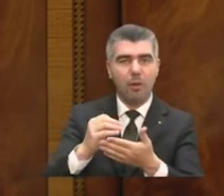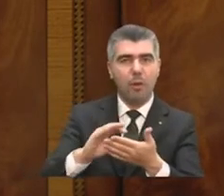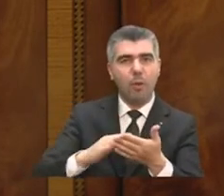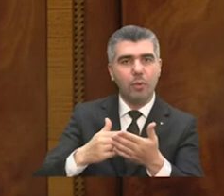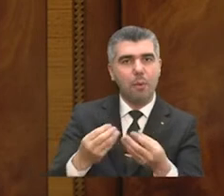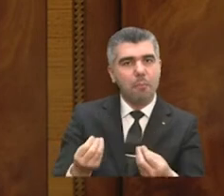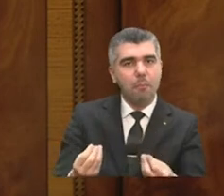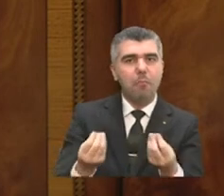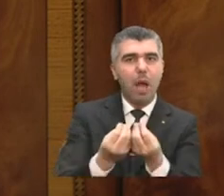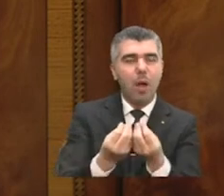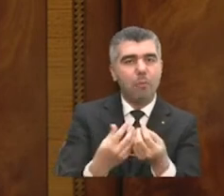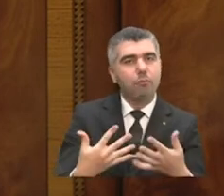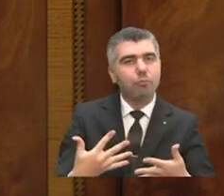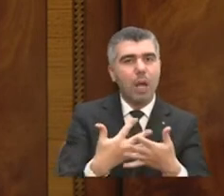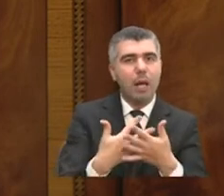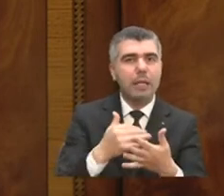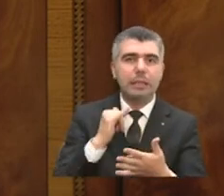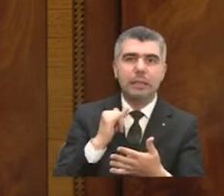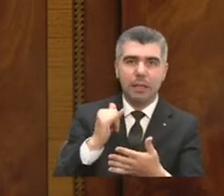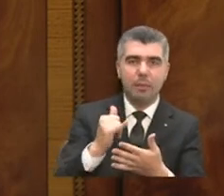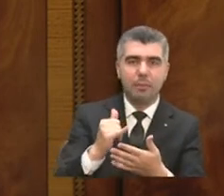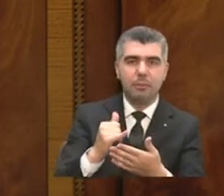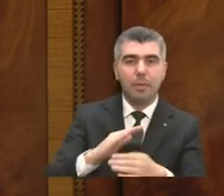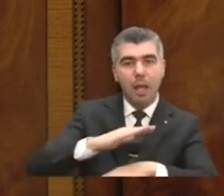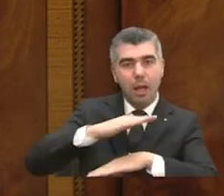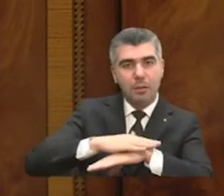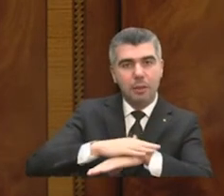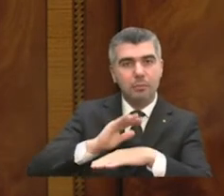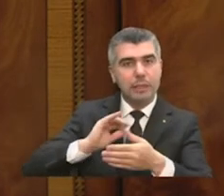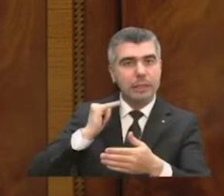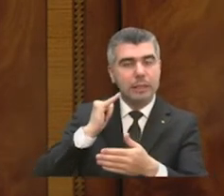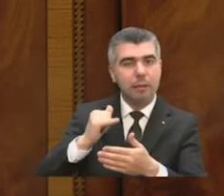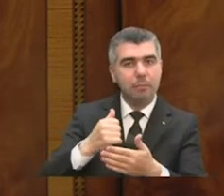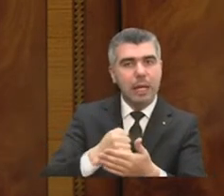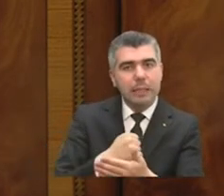développement, de diversifier nos partenaires